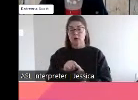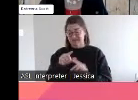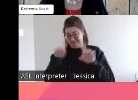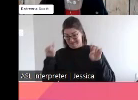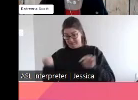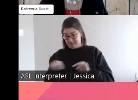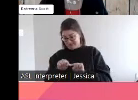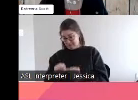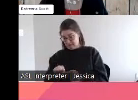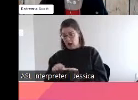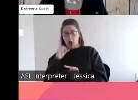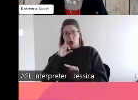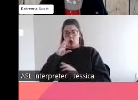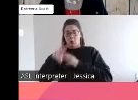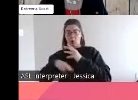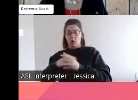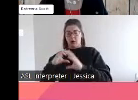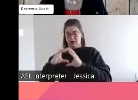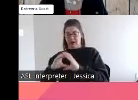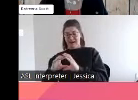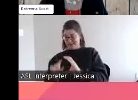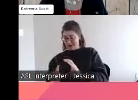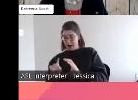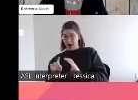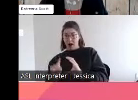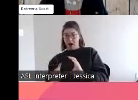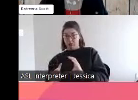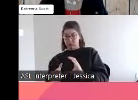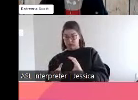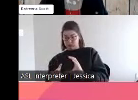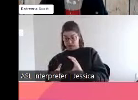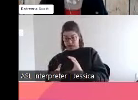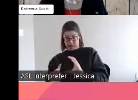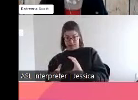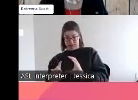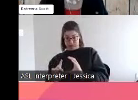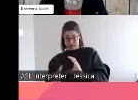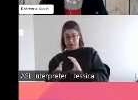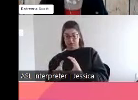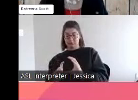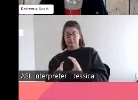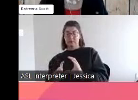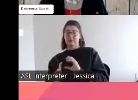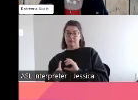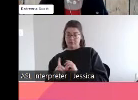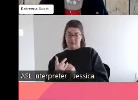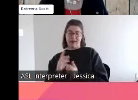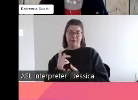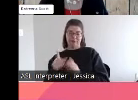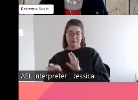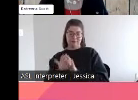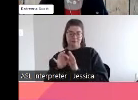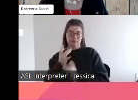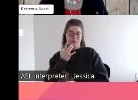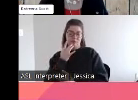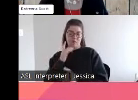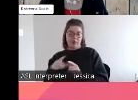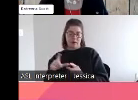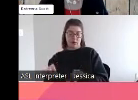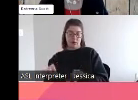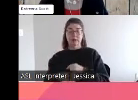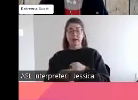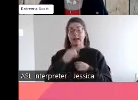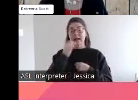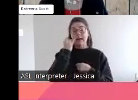Pour choisir votre langue, cliquez sur le bouton Interprétation, c'est l'icône du globe terrestre au bas du panneau. Sur